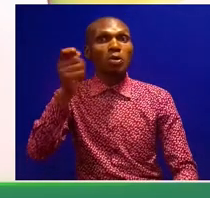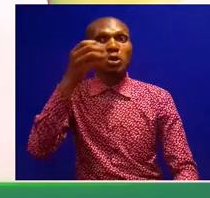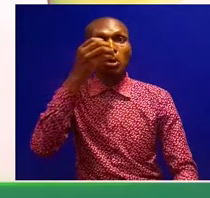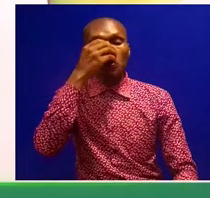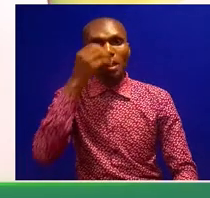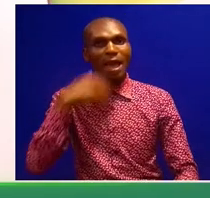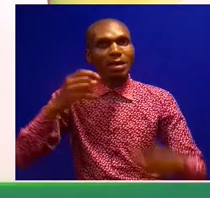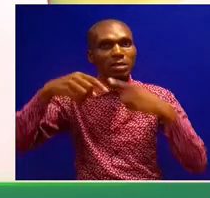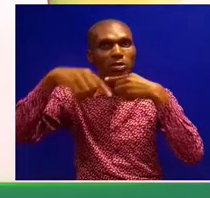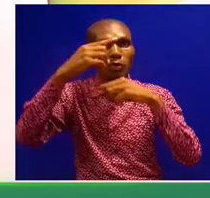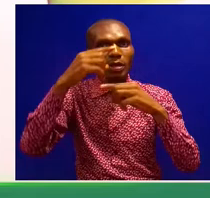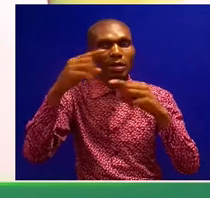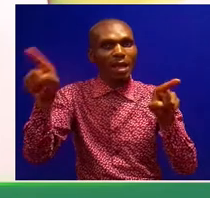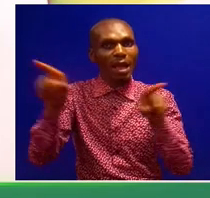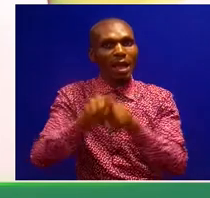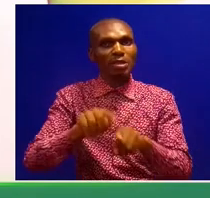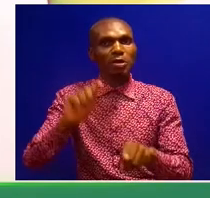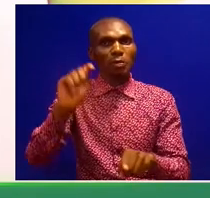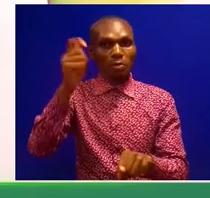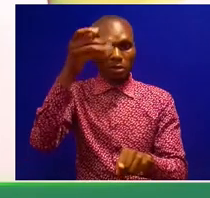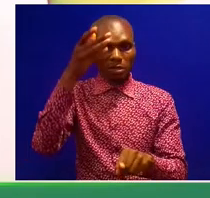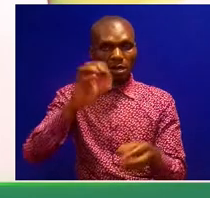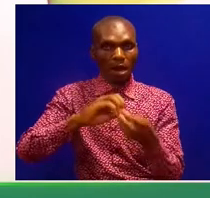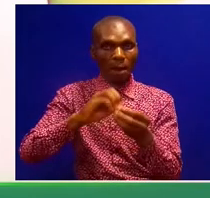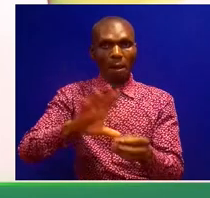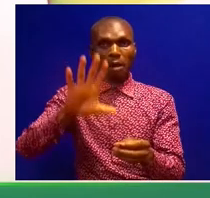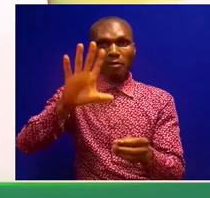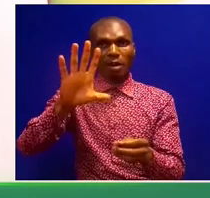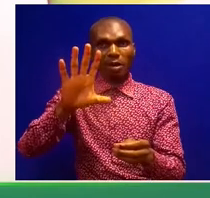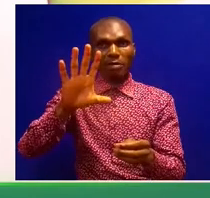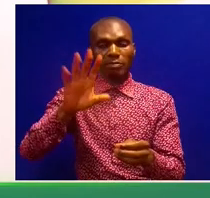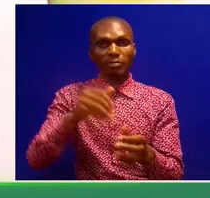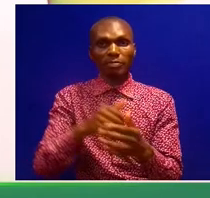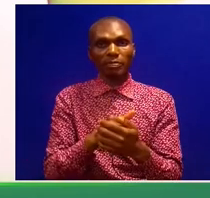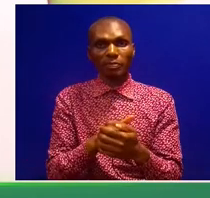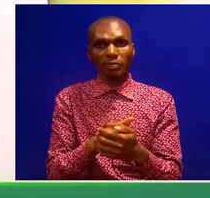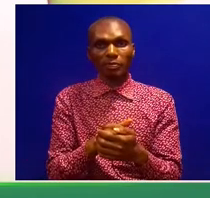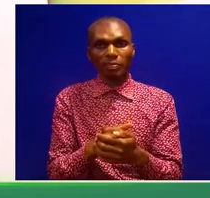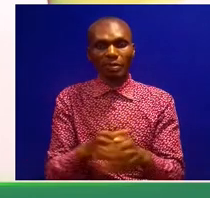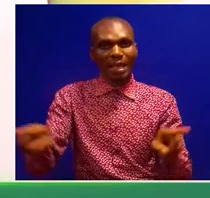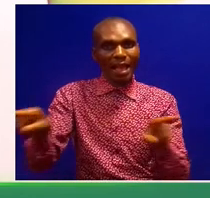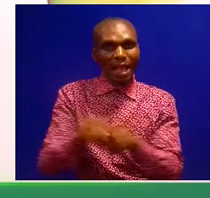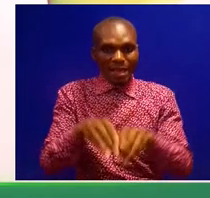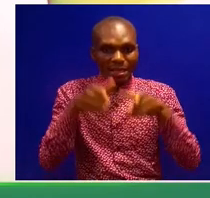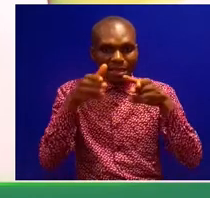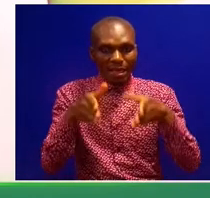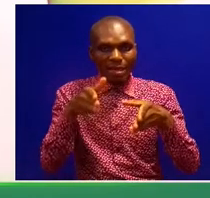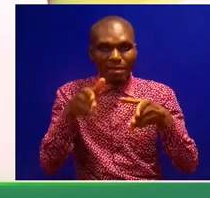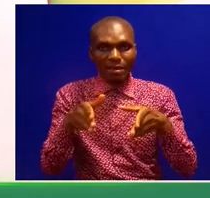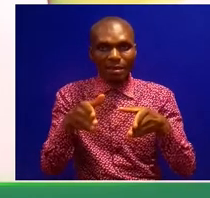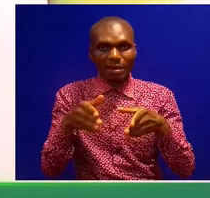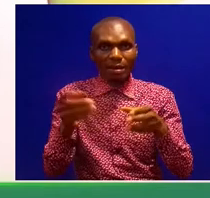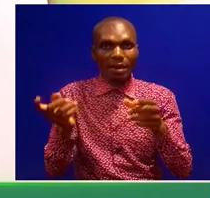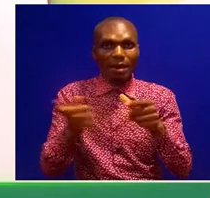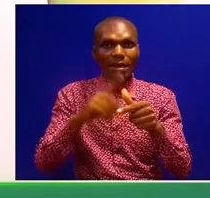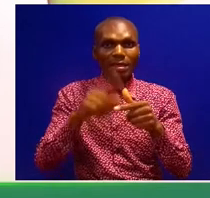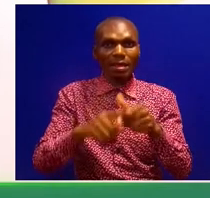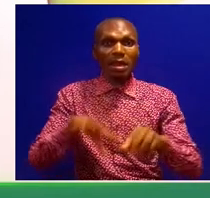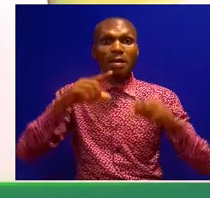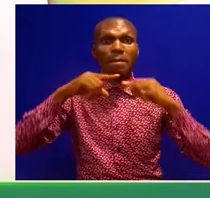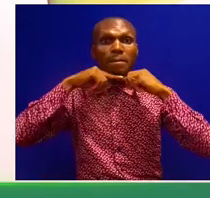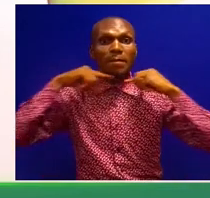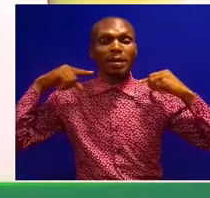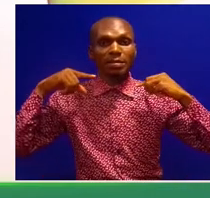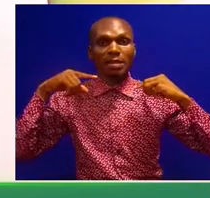anyarete gakonyora buno murayo machore ugatano bwinse ya Kenya ka kwana ni gatose ni Candice TV Basta Bita